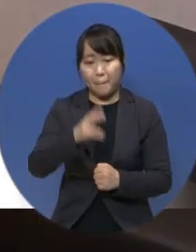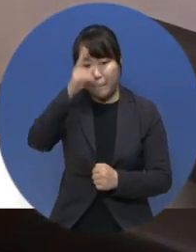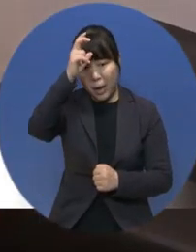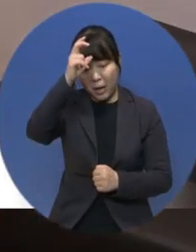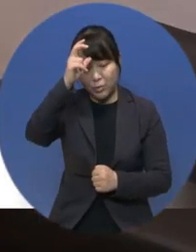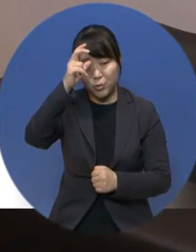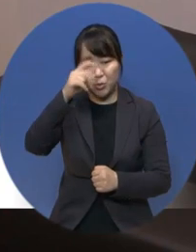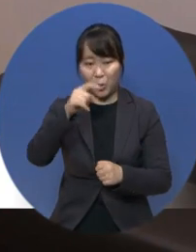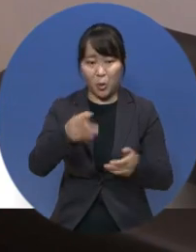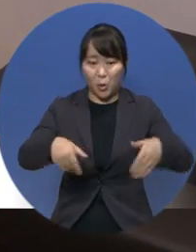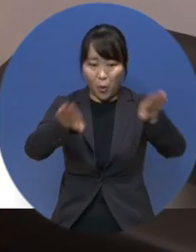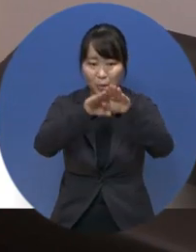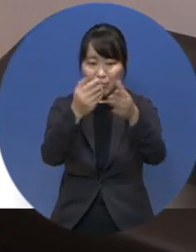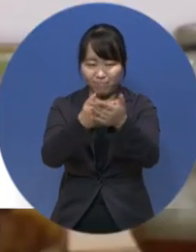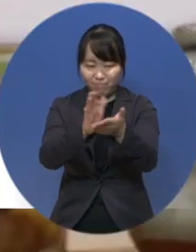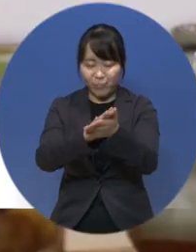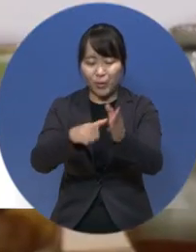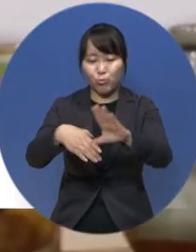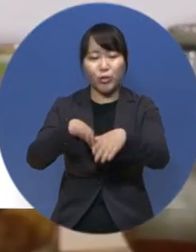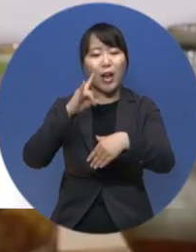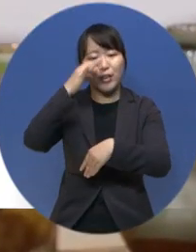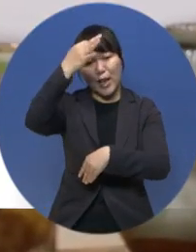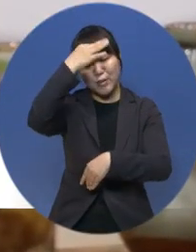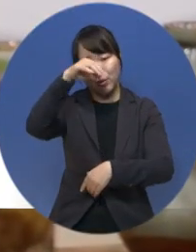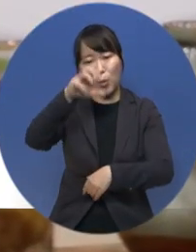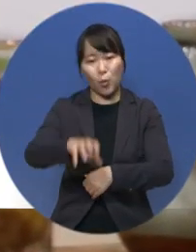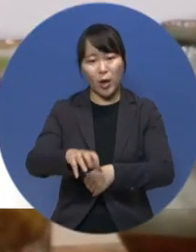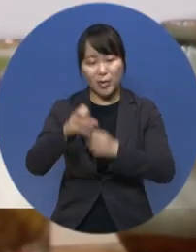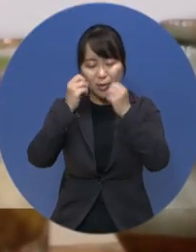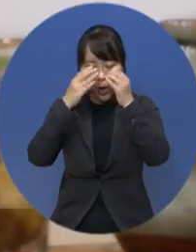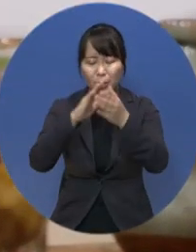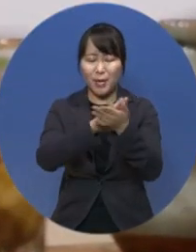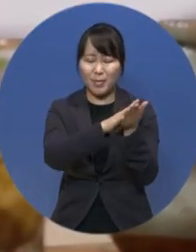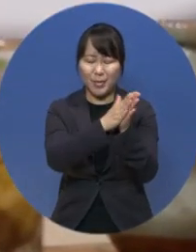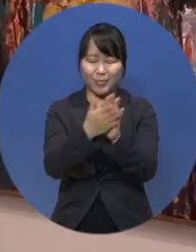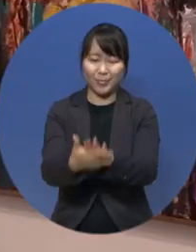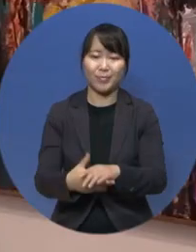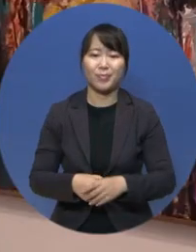리모델링해 문화 예술 공간으로 새롭게 꾸몄습니다